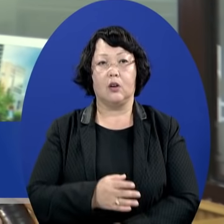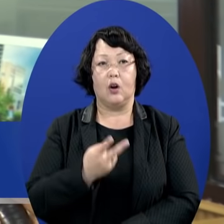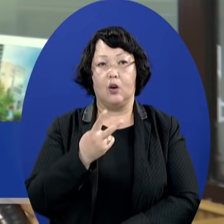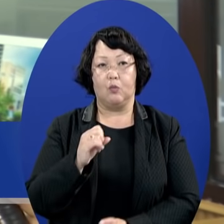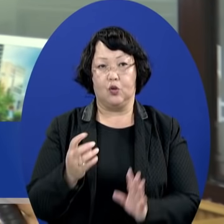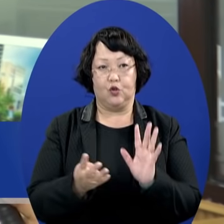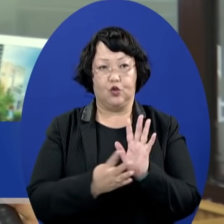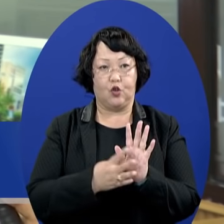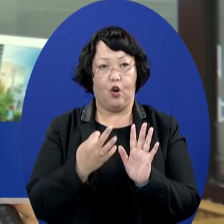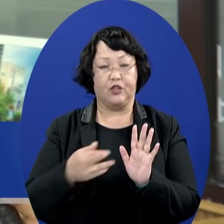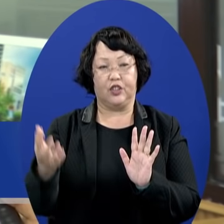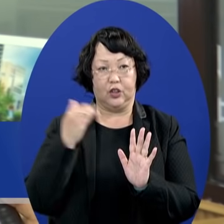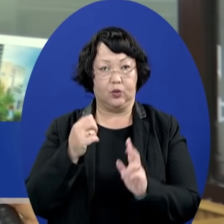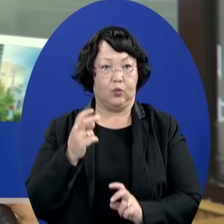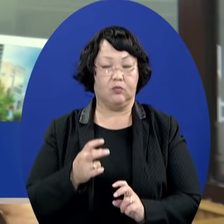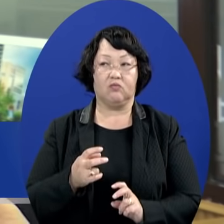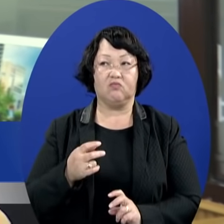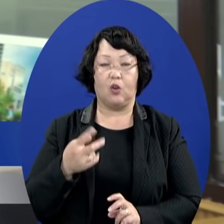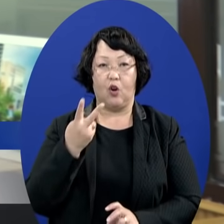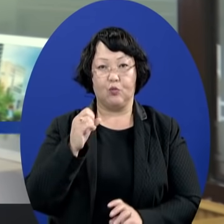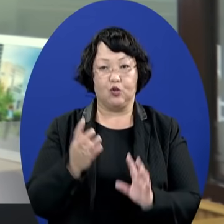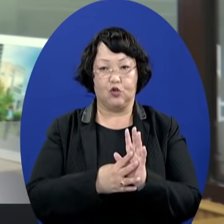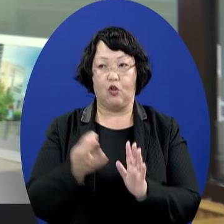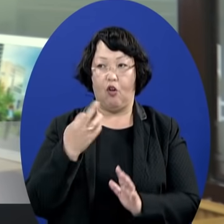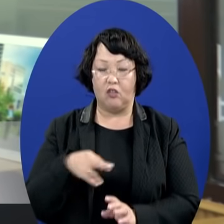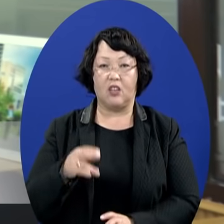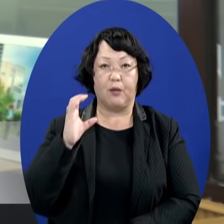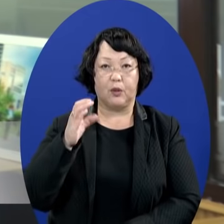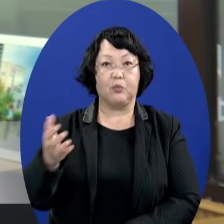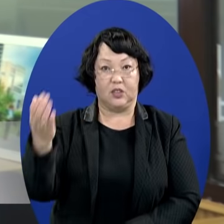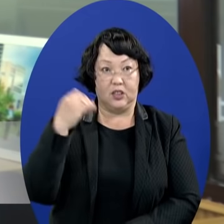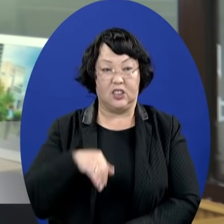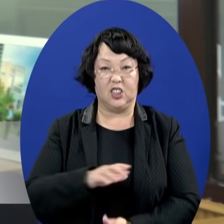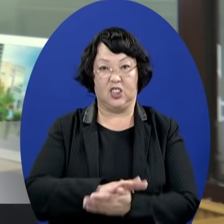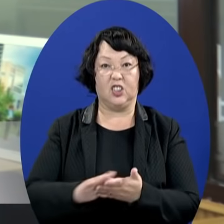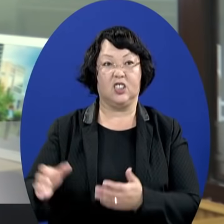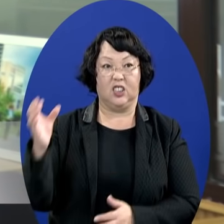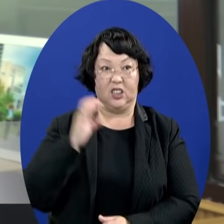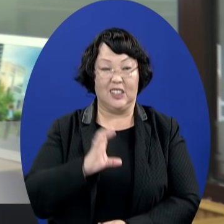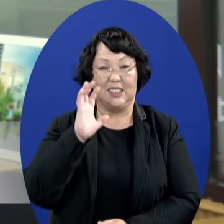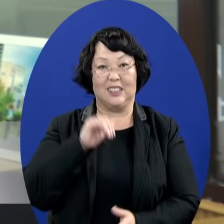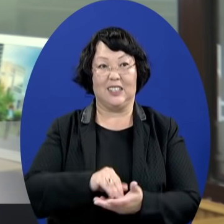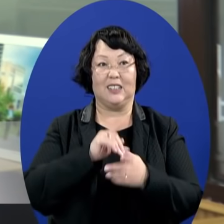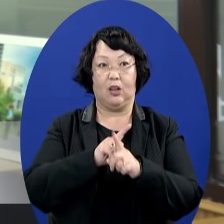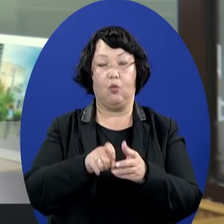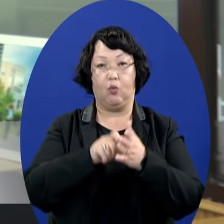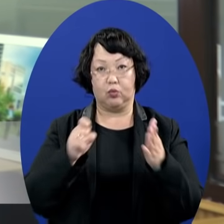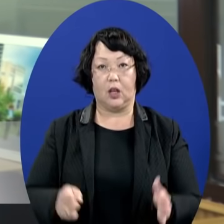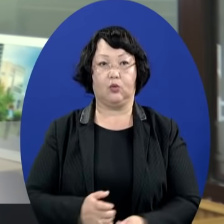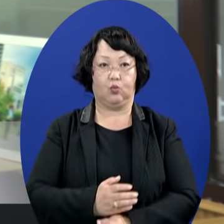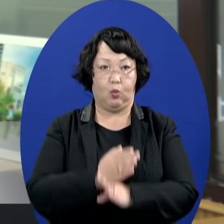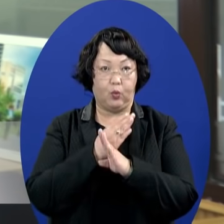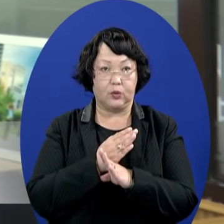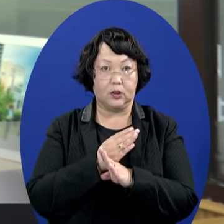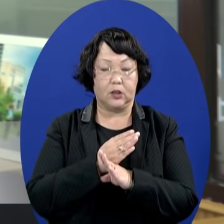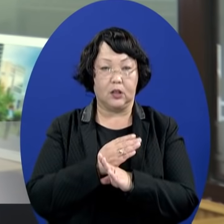2009 онд орж ирсэн үйлдвэрлэгдсэн эдгээр автобуснуудын одоо стандартын шаардлага дуусч байна гэдэг нь өөрөө нөгөө